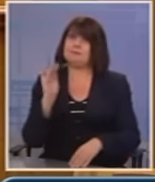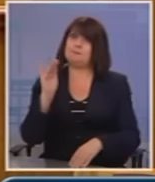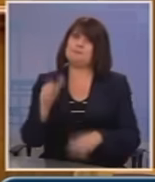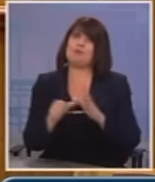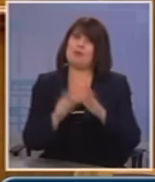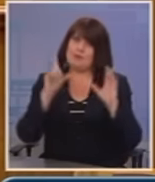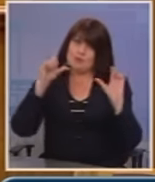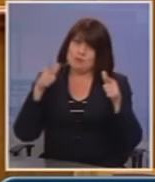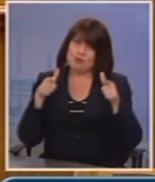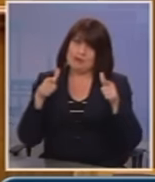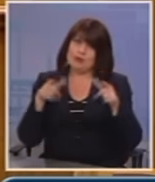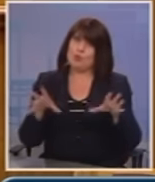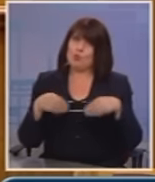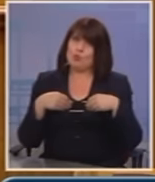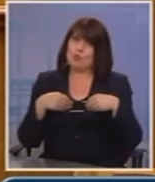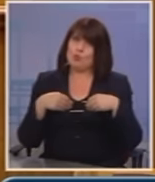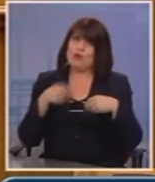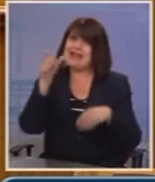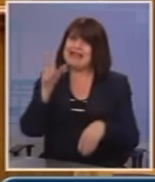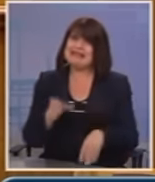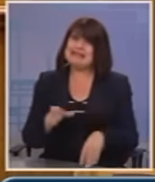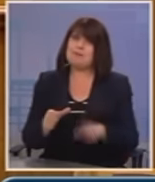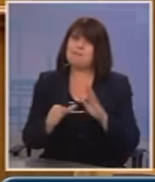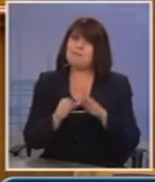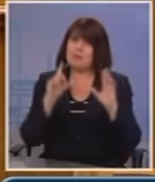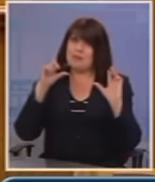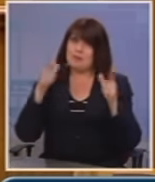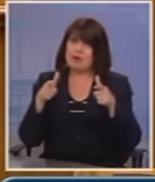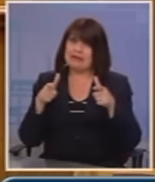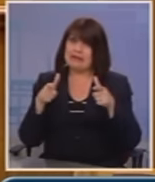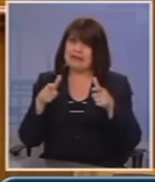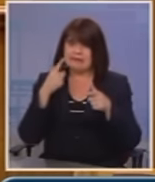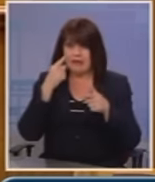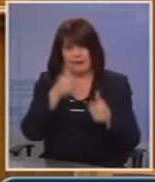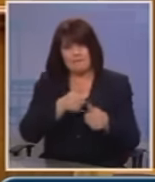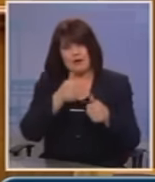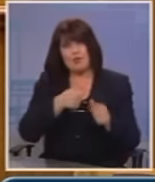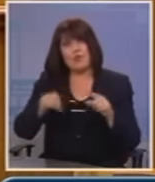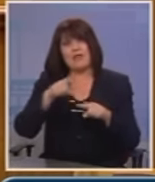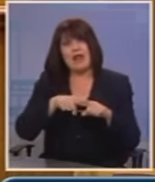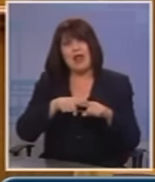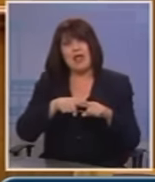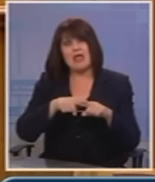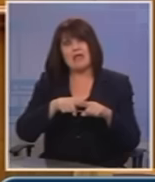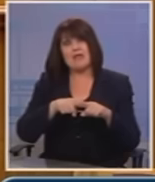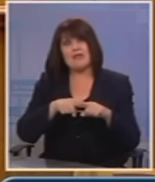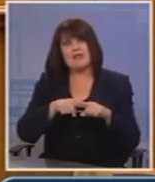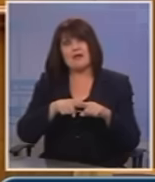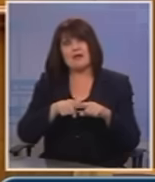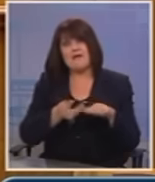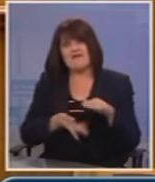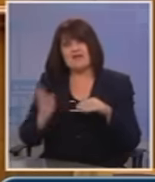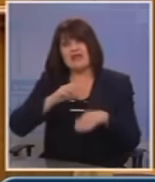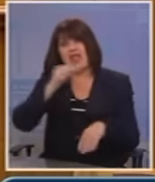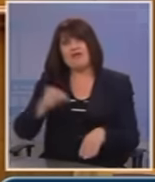Πρόεδρε, θα δεχτείτε να είστε ο Πρόεδρος που θα παρακολουθεί την Ελλάδα να φεύγει ολοταχώς από το